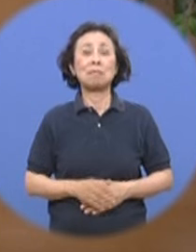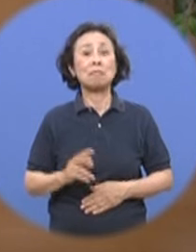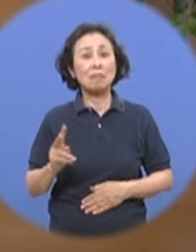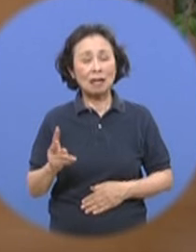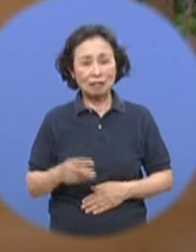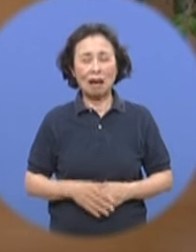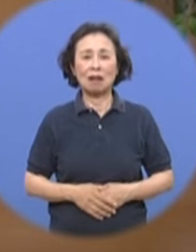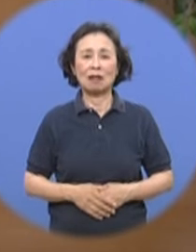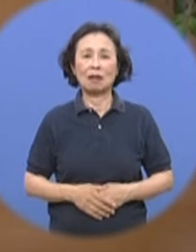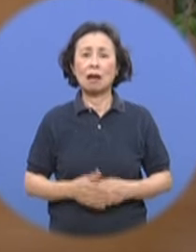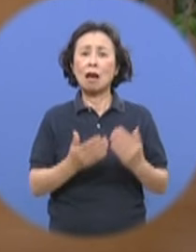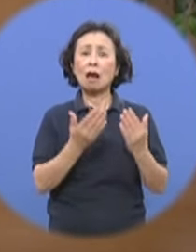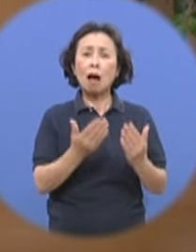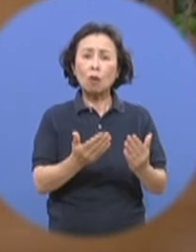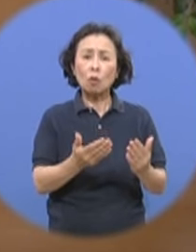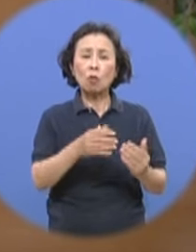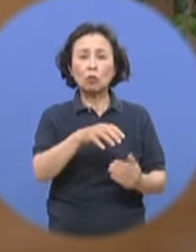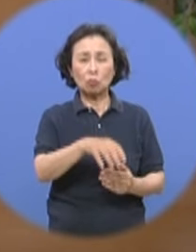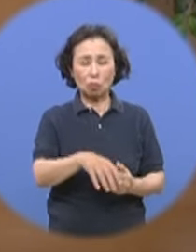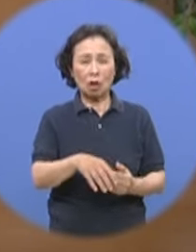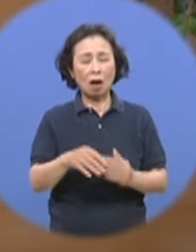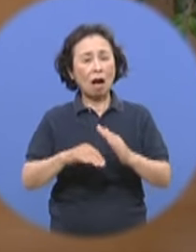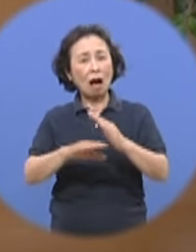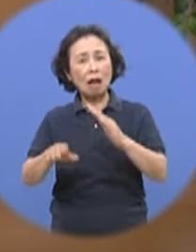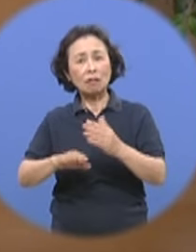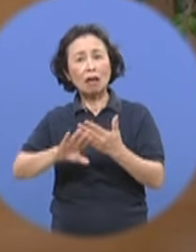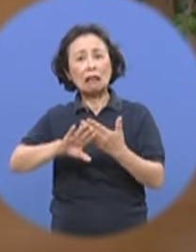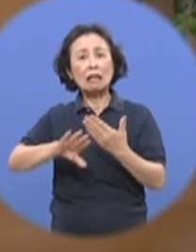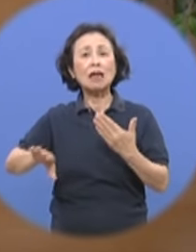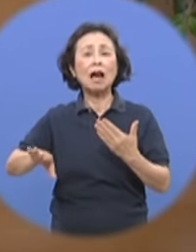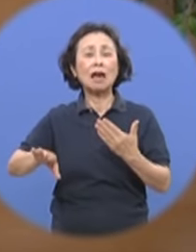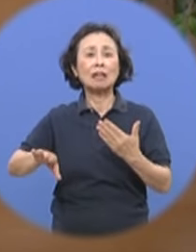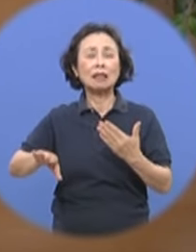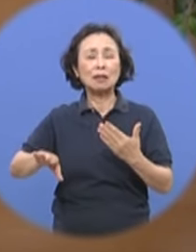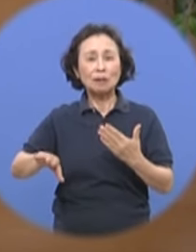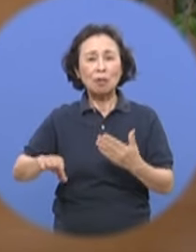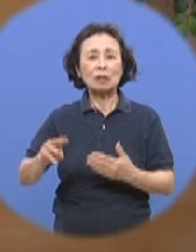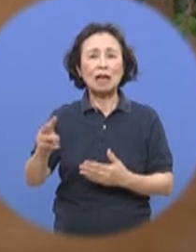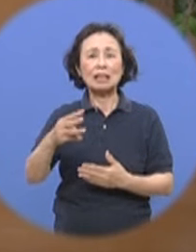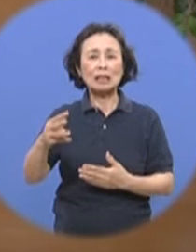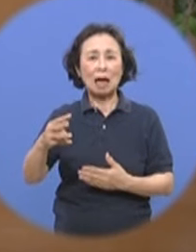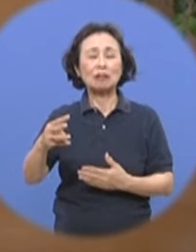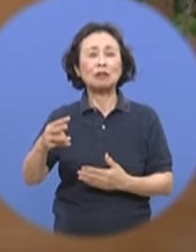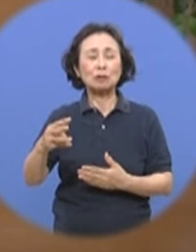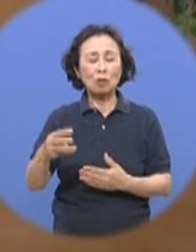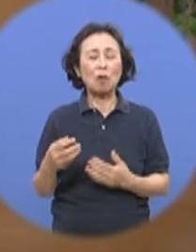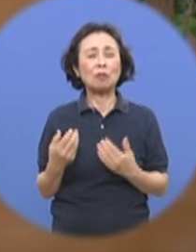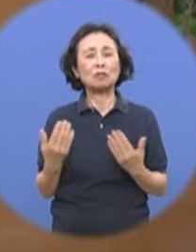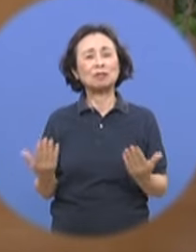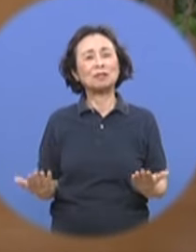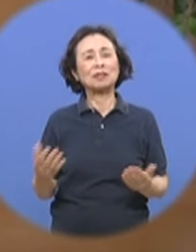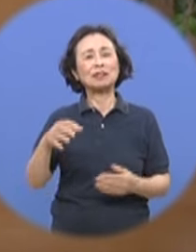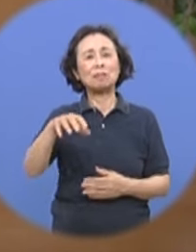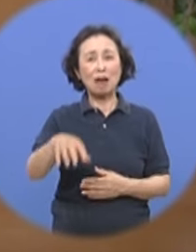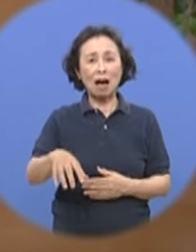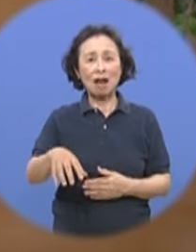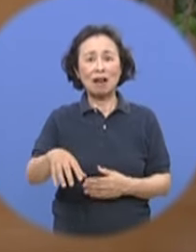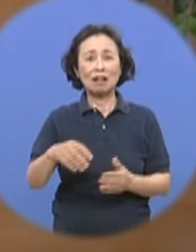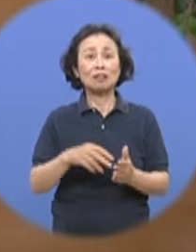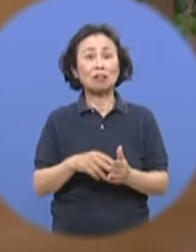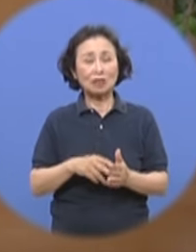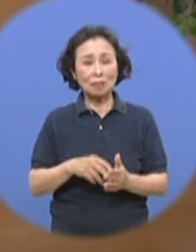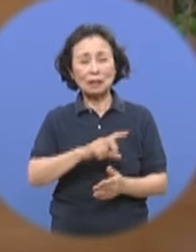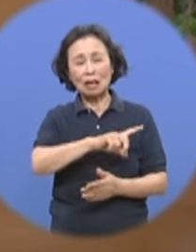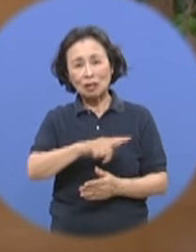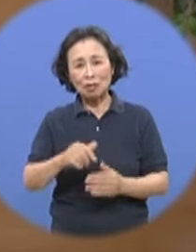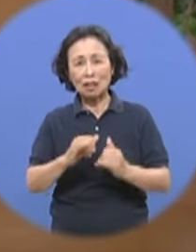は学校だったり家庭だったりそれ以外の第三の居場所として、他のいろいろな方々と交流できるような